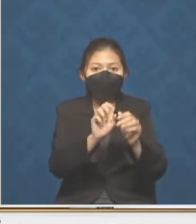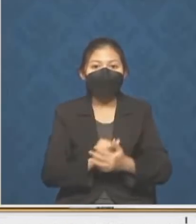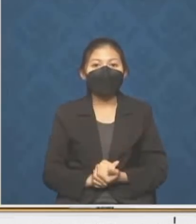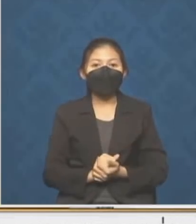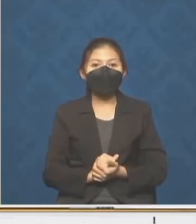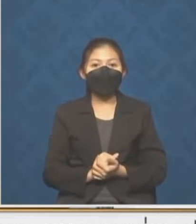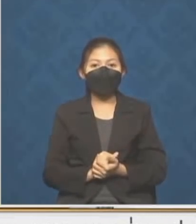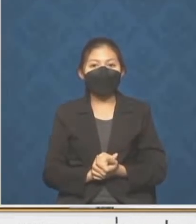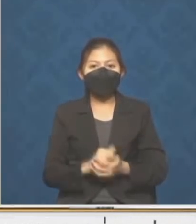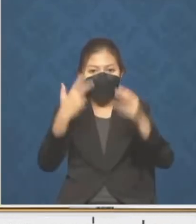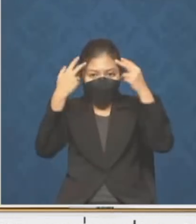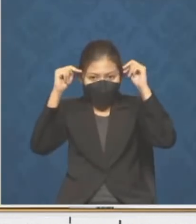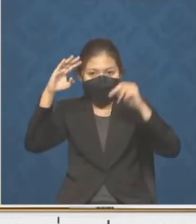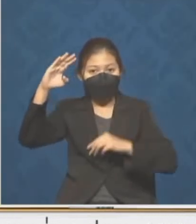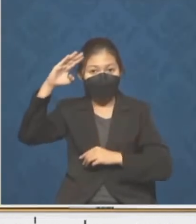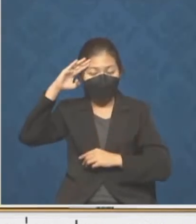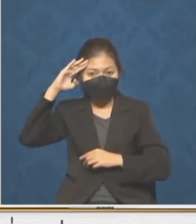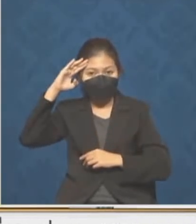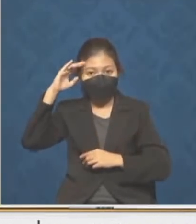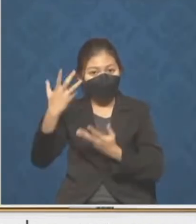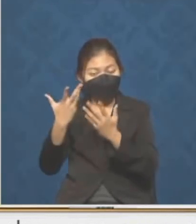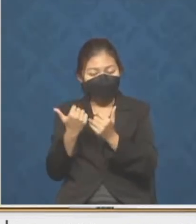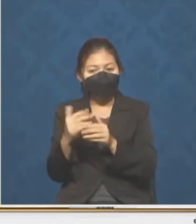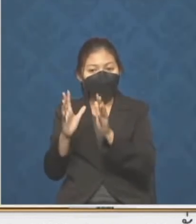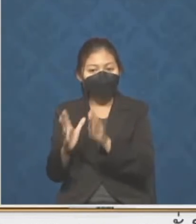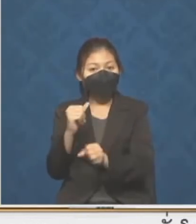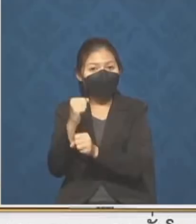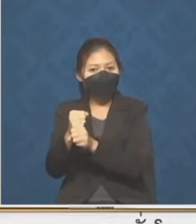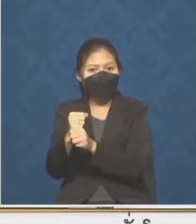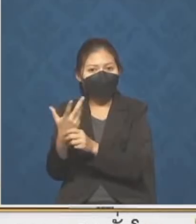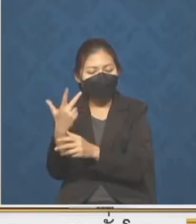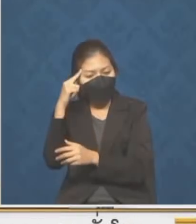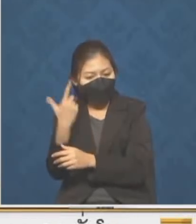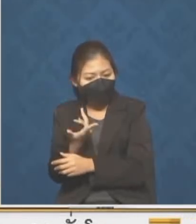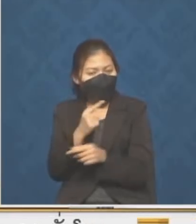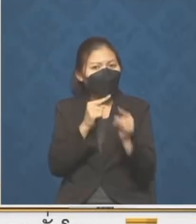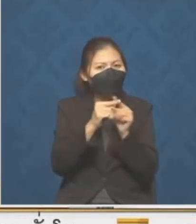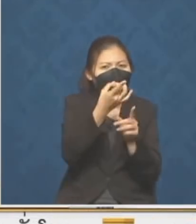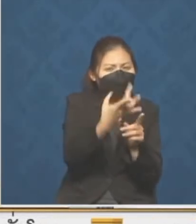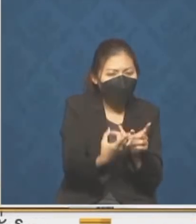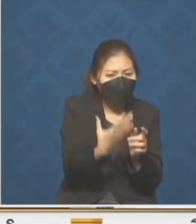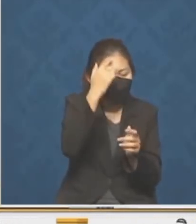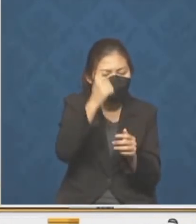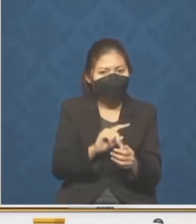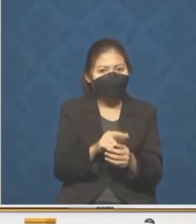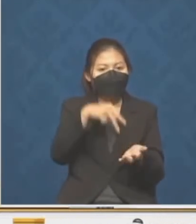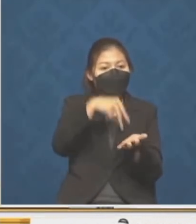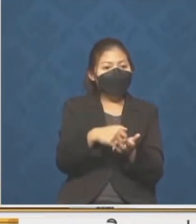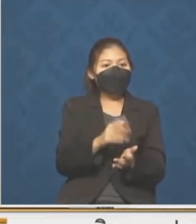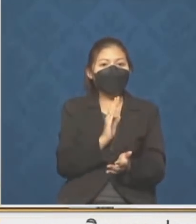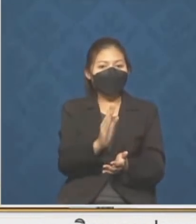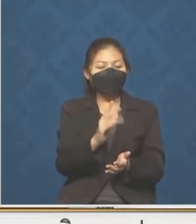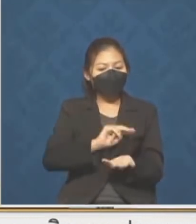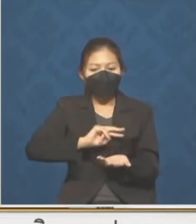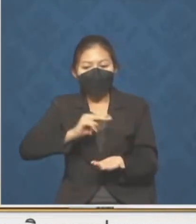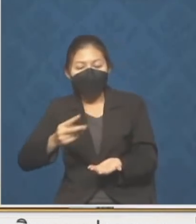พลเอกประยุทธ์และหรือลูกน้องท่านไปทำอะไรเขาถึงเปลี่ยนจุดยืนและต้านกระแสสังคมอย่างนั้นและ